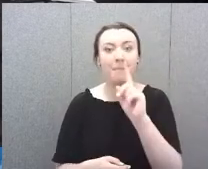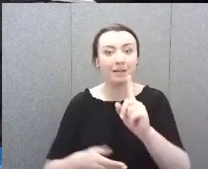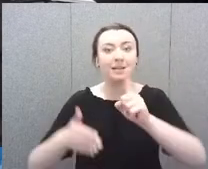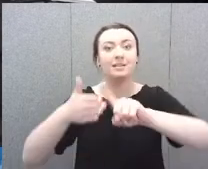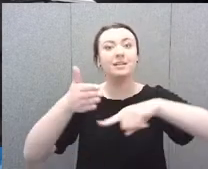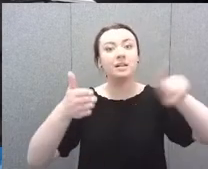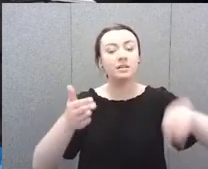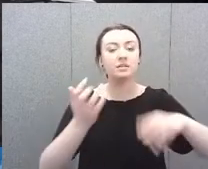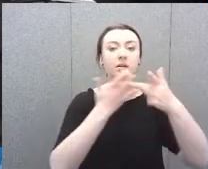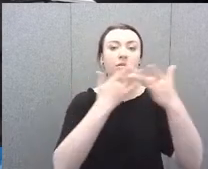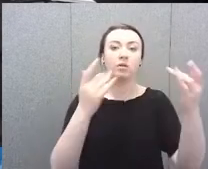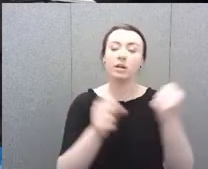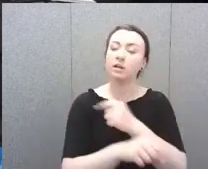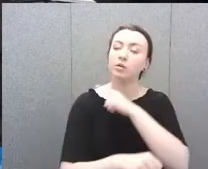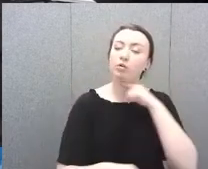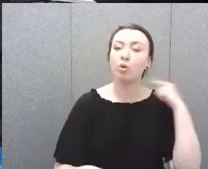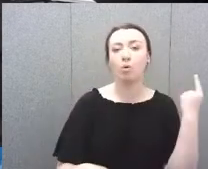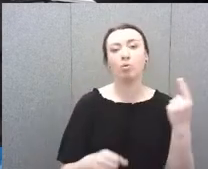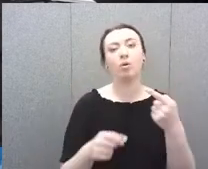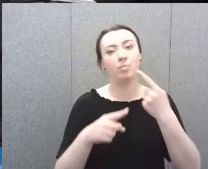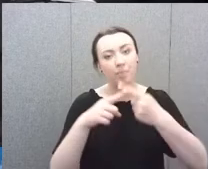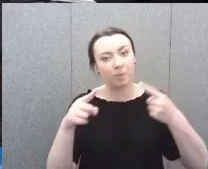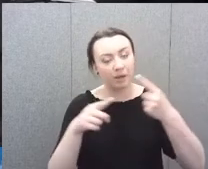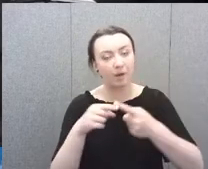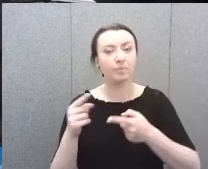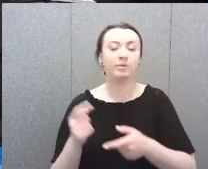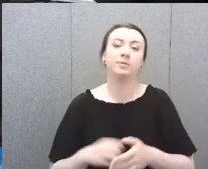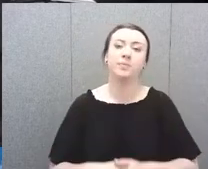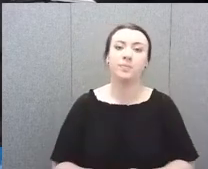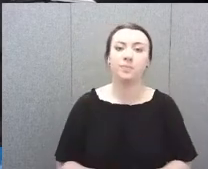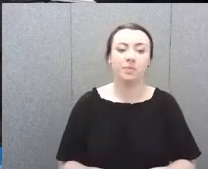более нужно сделать, особенно в